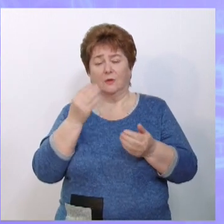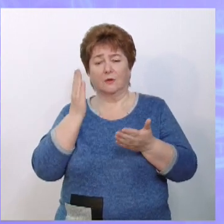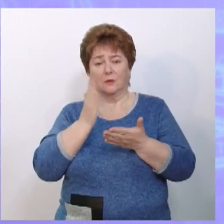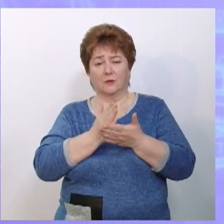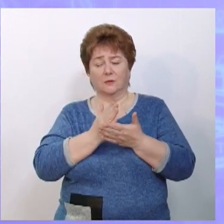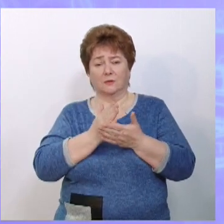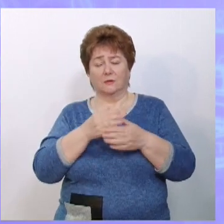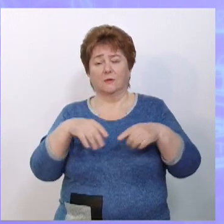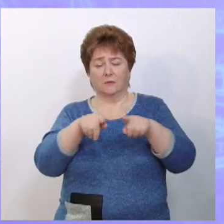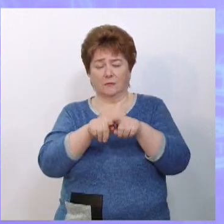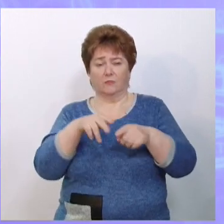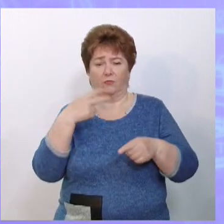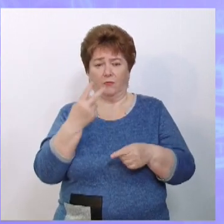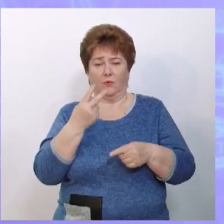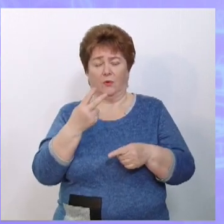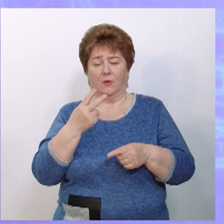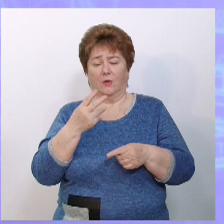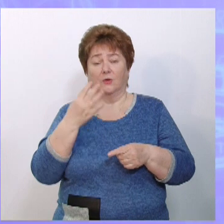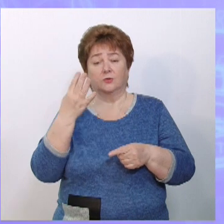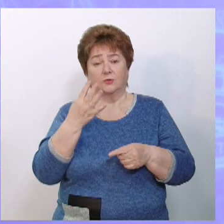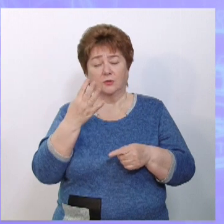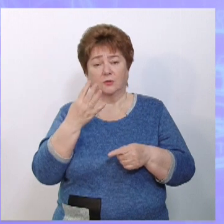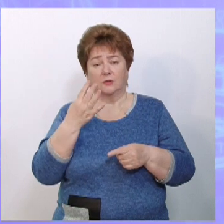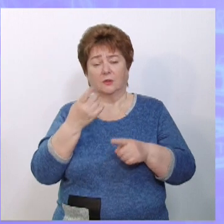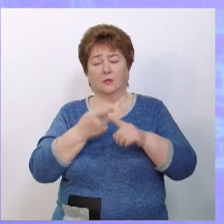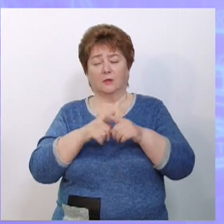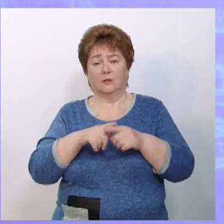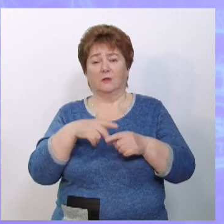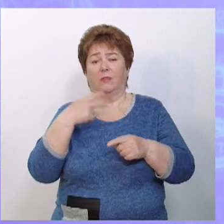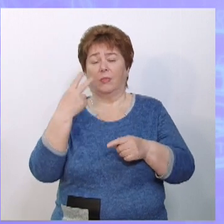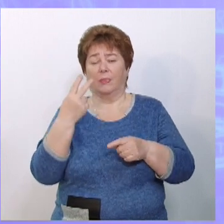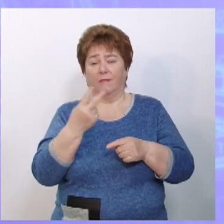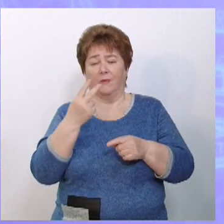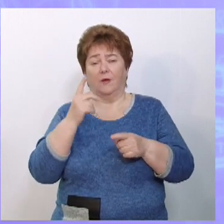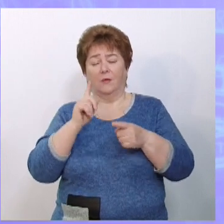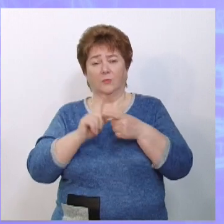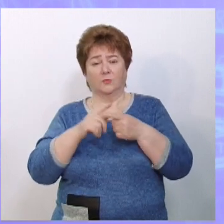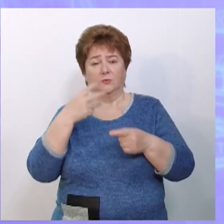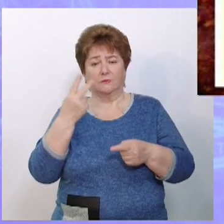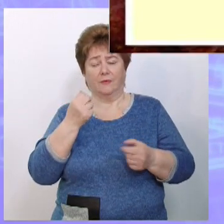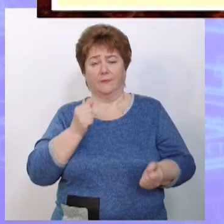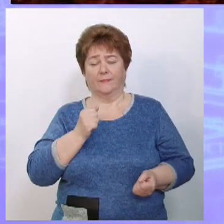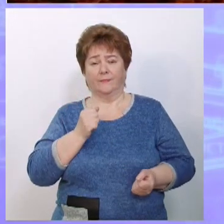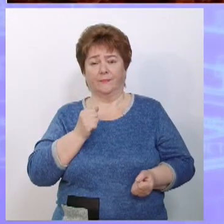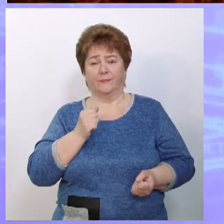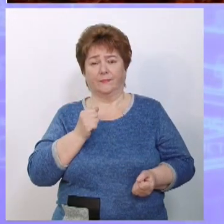стоит тоже двойка, ведь 4 – это 2 и 2.